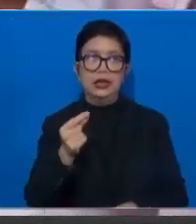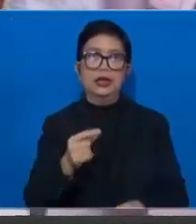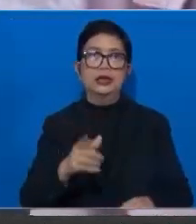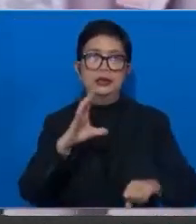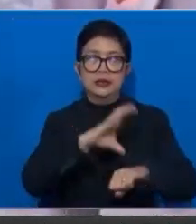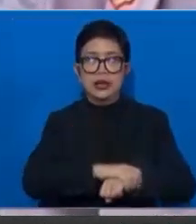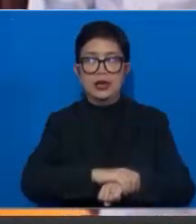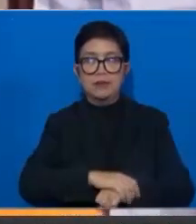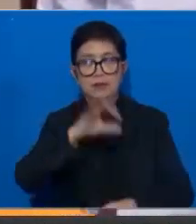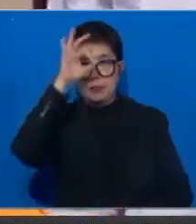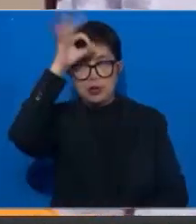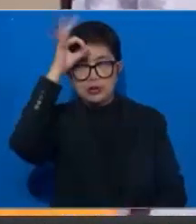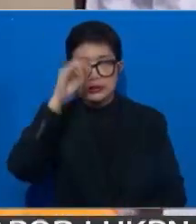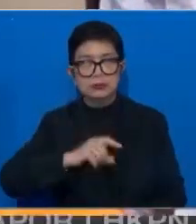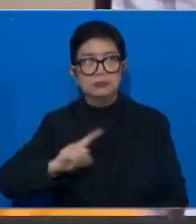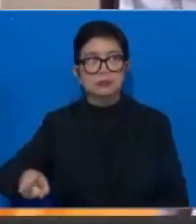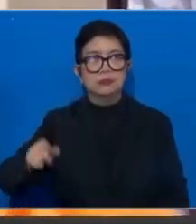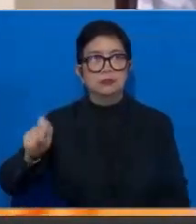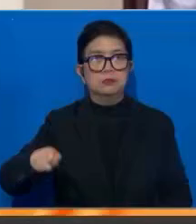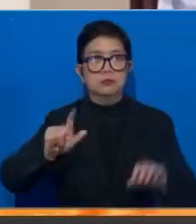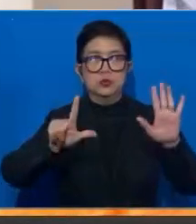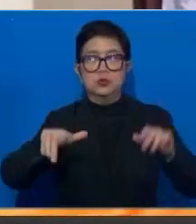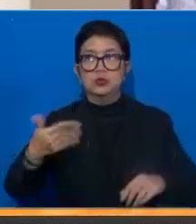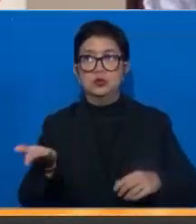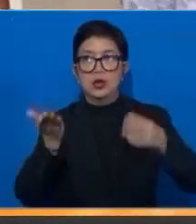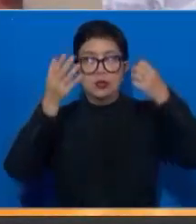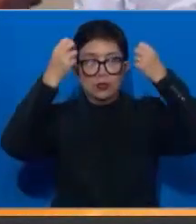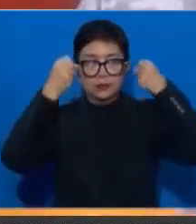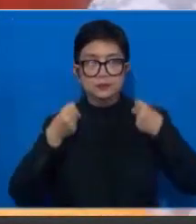terancam hukuman 7 tahun kurungan. Tim Liputan, CNN Indonesia.